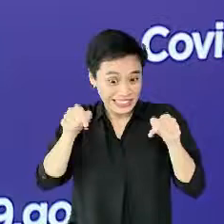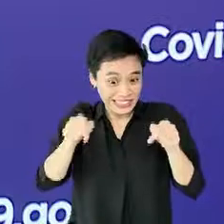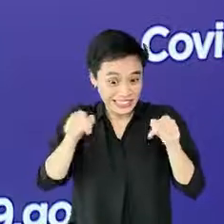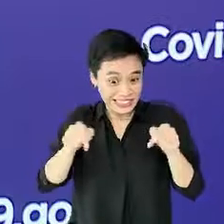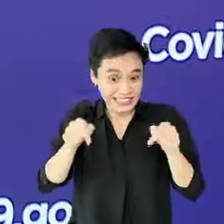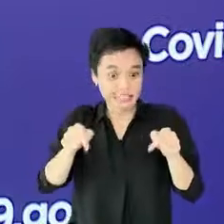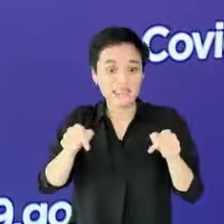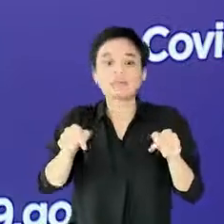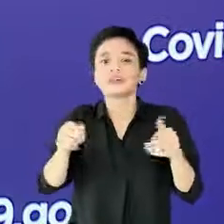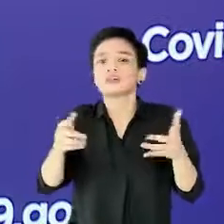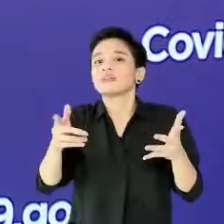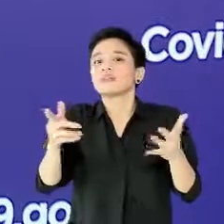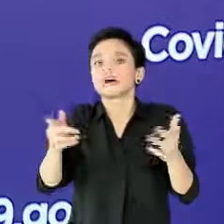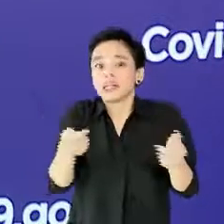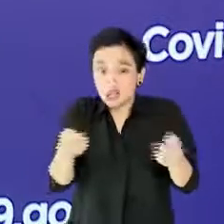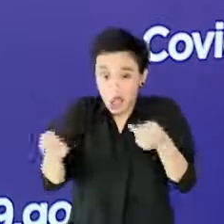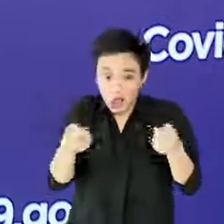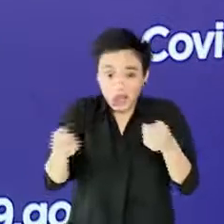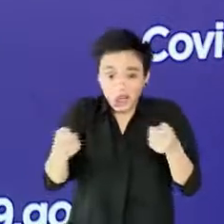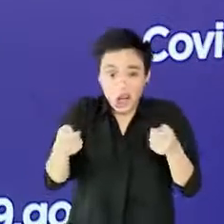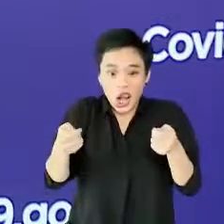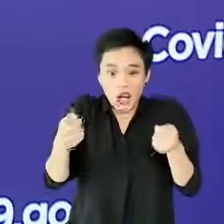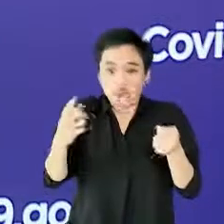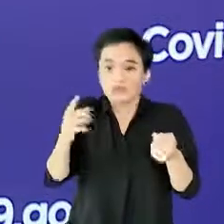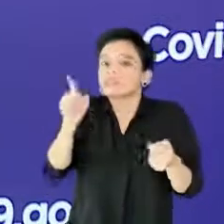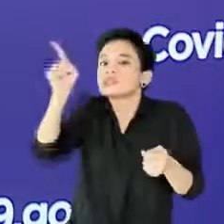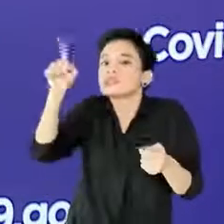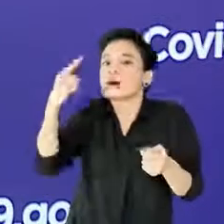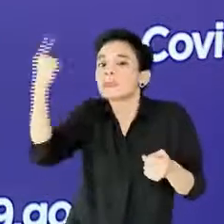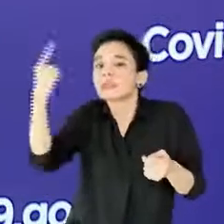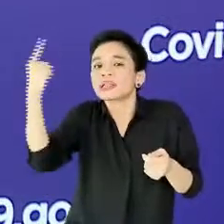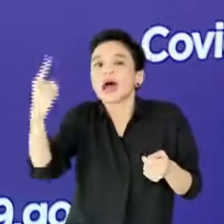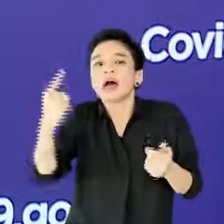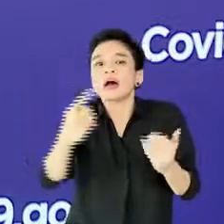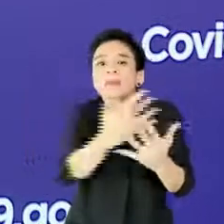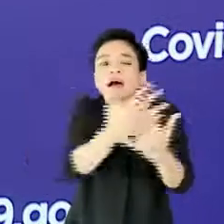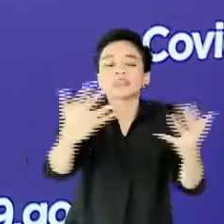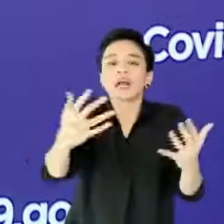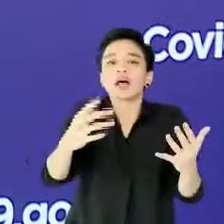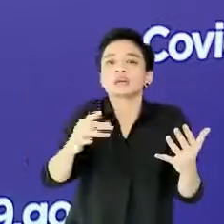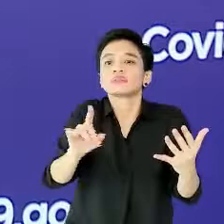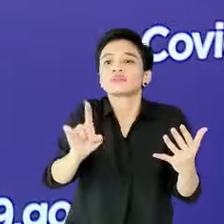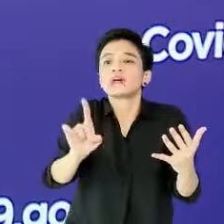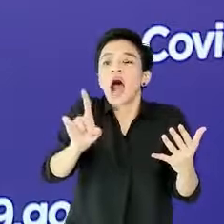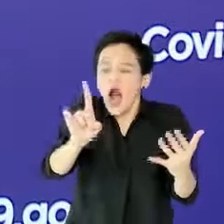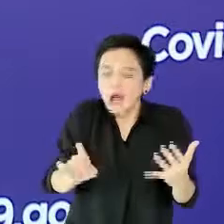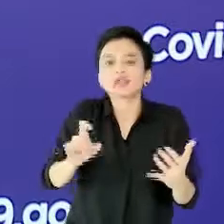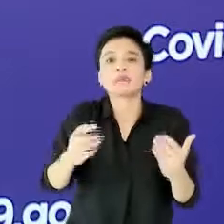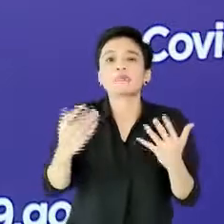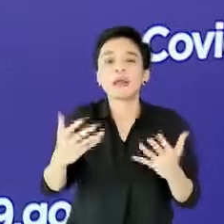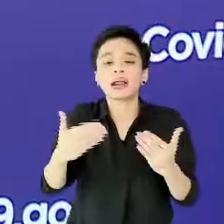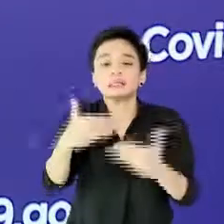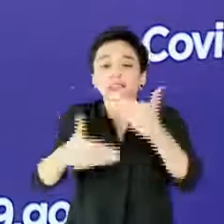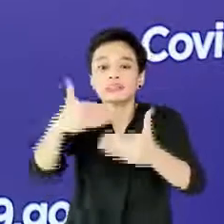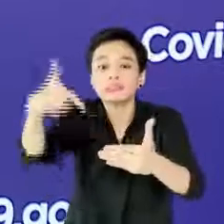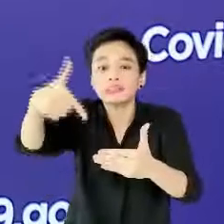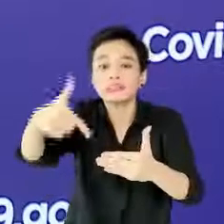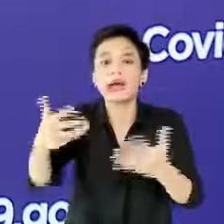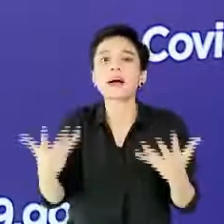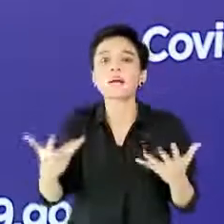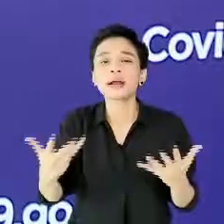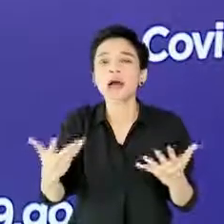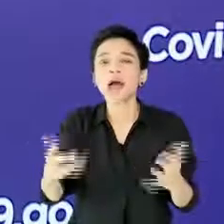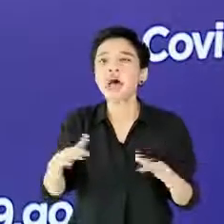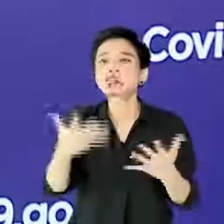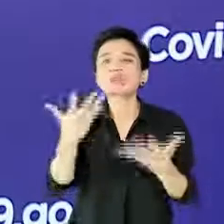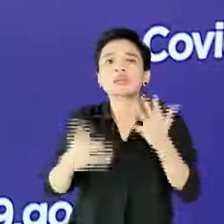ini kira-kira apalagi langkah yang bisa dilakukan oleh pemerintah dan masyarakat atau mungkin semacam ada enggak